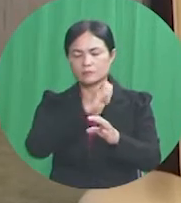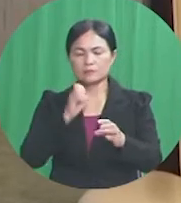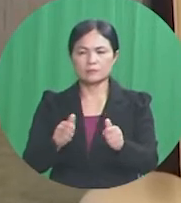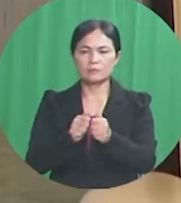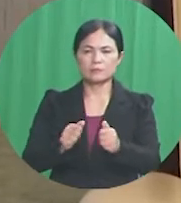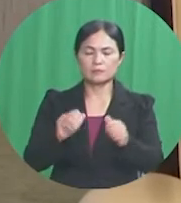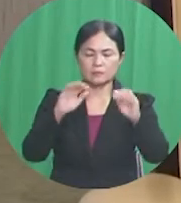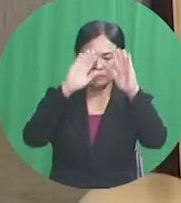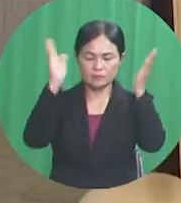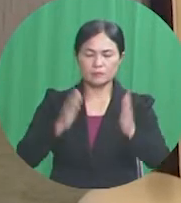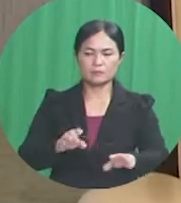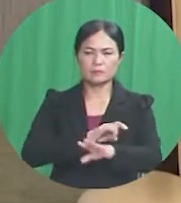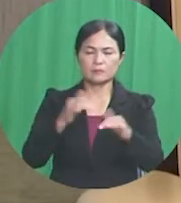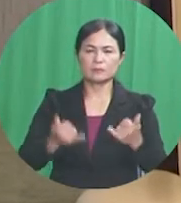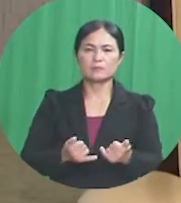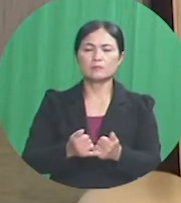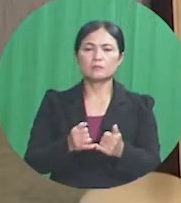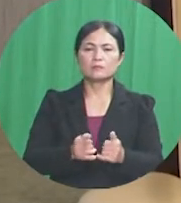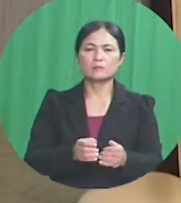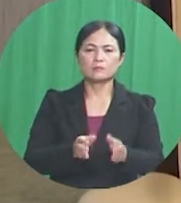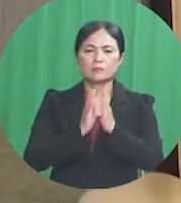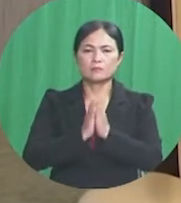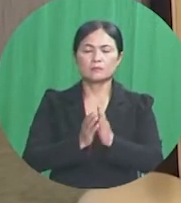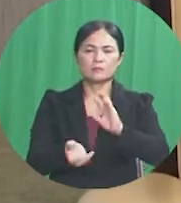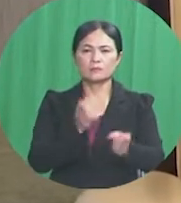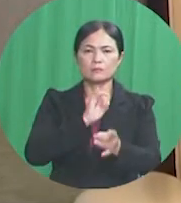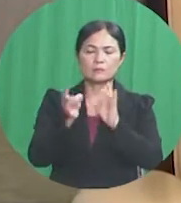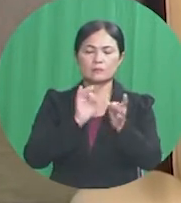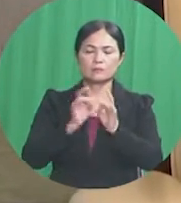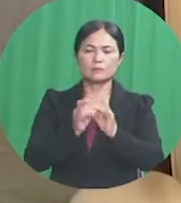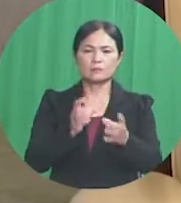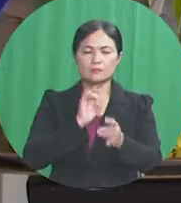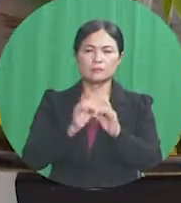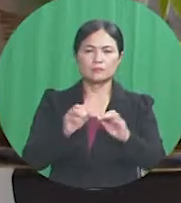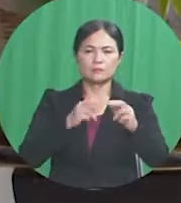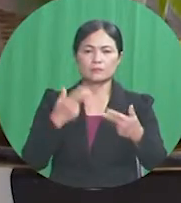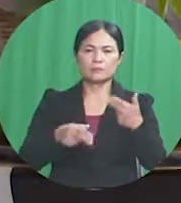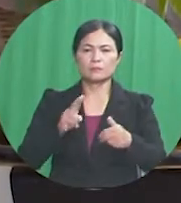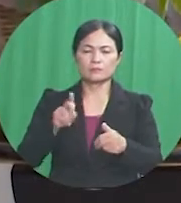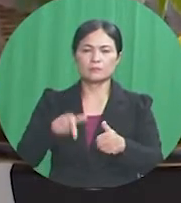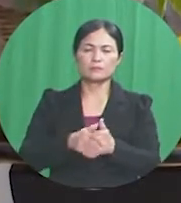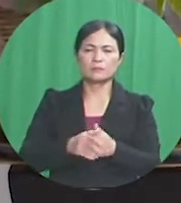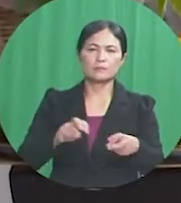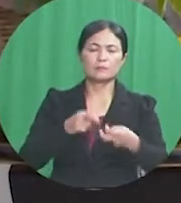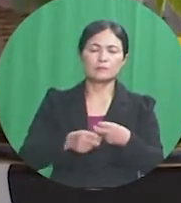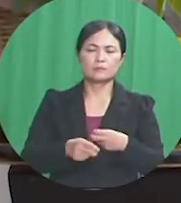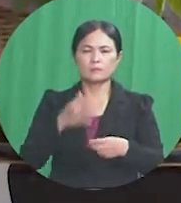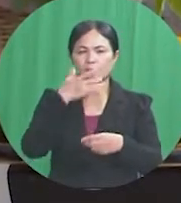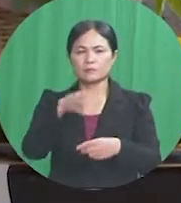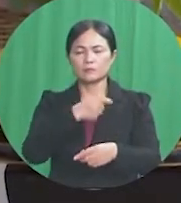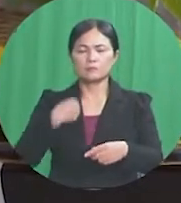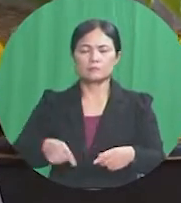នឹងអាស៊ីនៅពេលនេះឯកឧត្តមក៏បានសុំពិគ្រោះយោបល់ផ្លាស់ប្តូរមតិជុំវិញសភាពការសង្គ្រាមនៅអ៊ុយក្រែនបញ្ហាសមុទ្រចិ